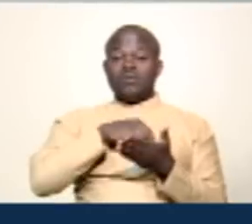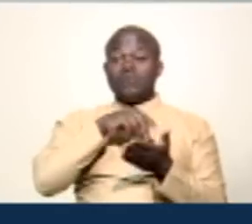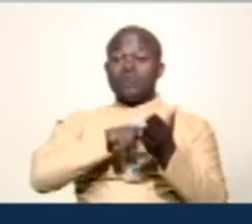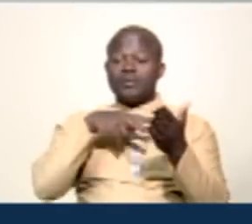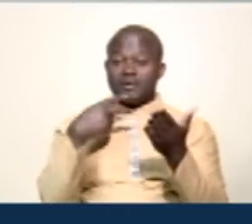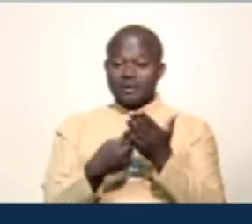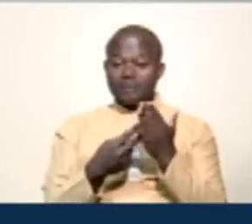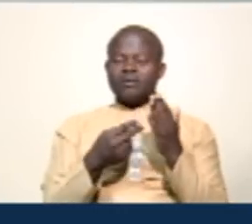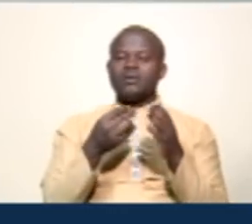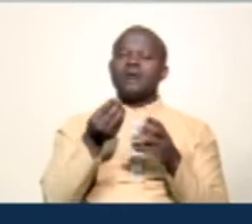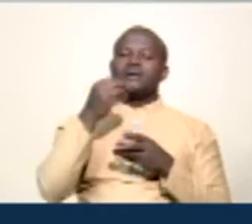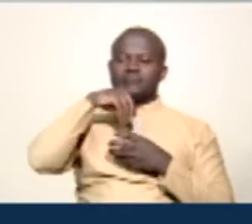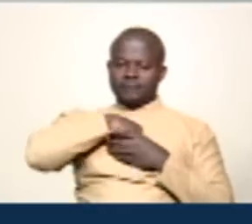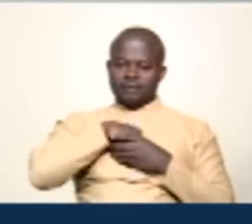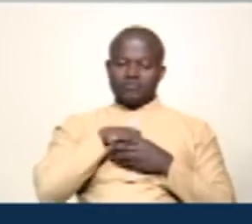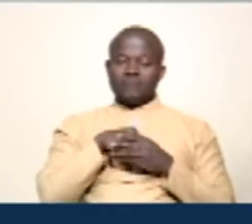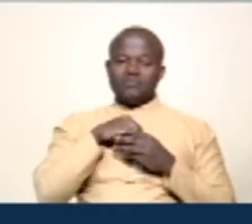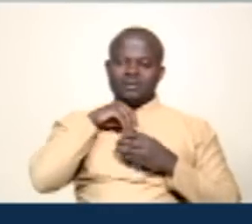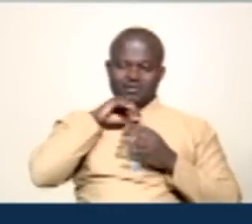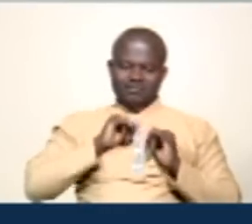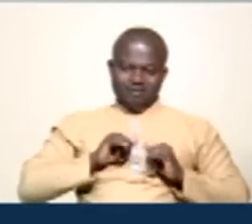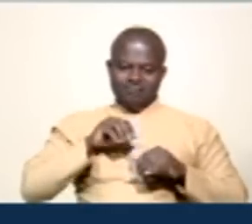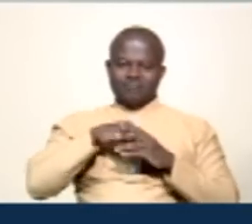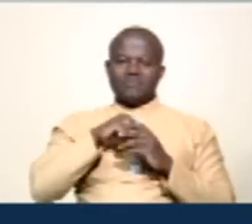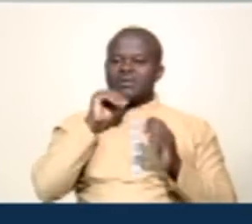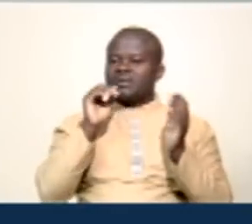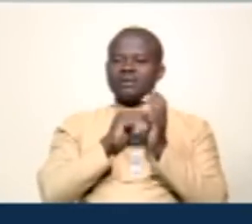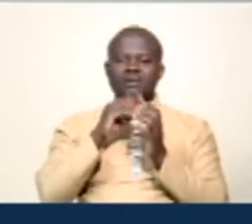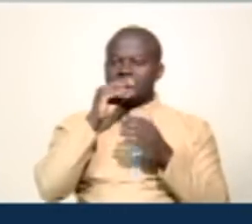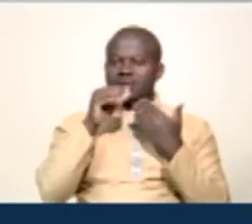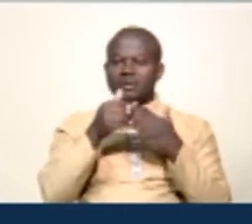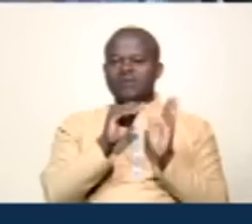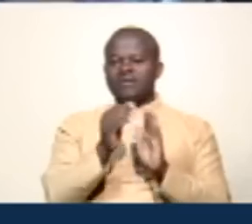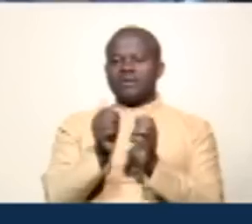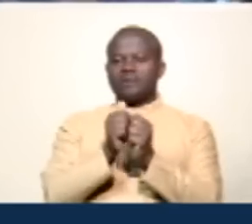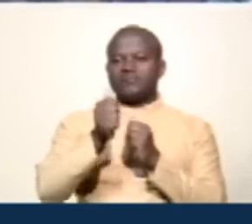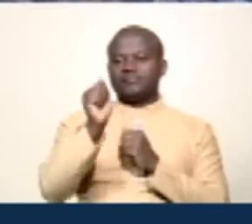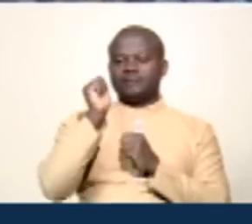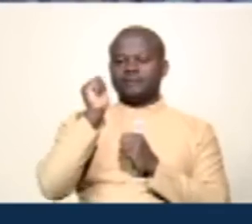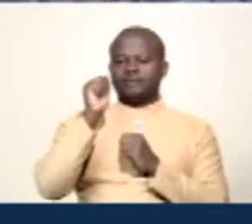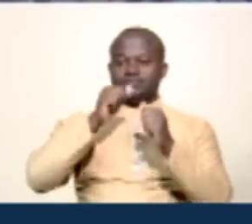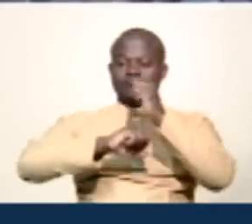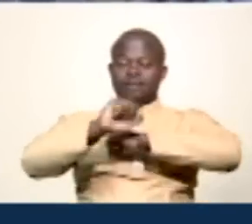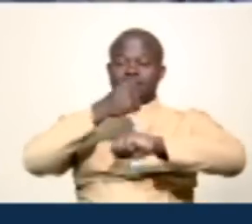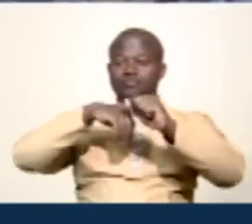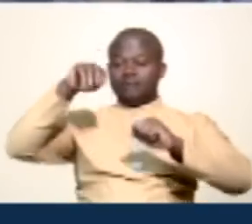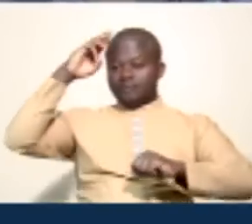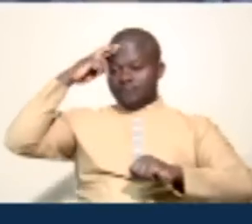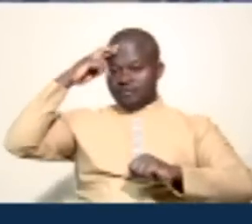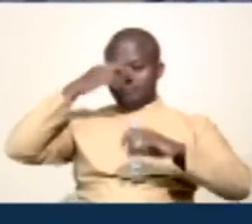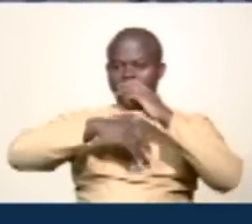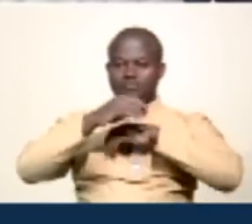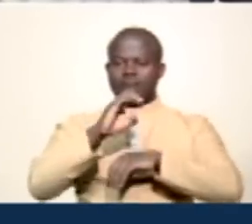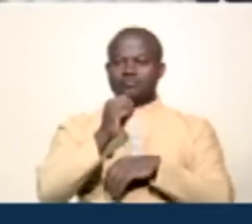uwabinaniwe ayimire izamuheremo ye kuyisora azapfane nayo. Muri iki gikorwa cyo kwibuka uruganda